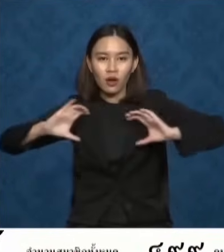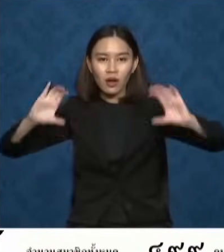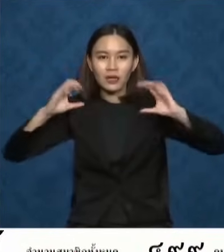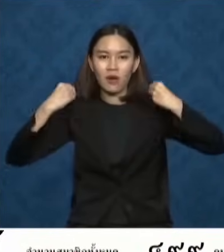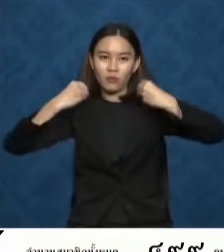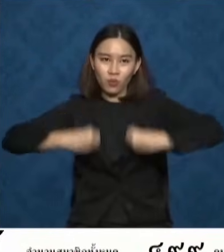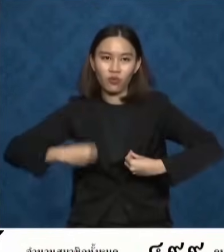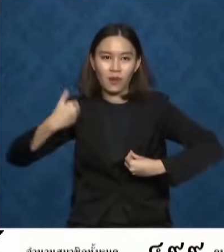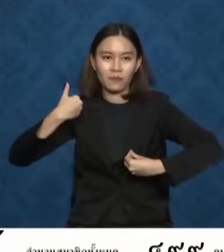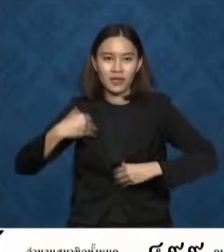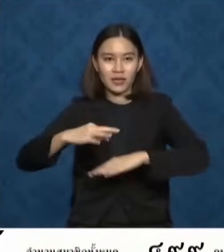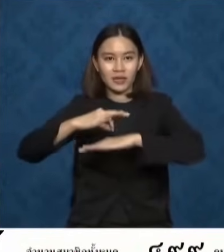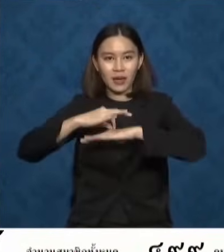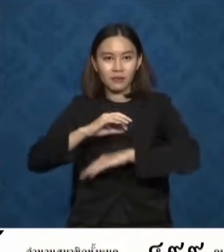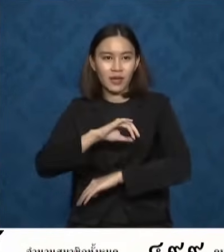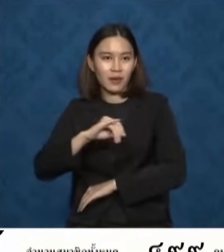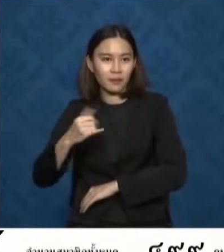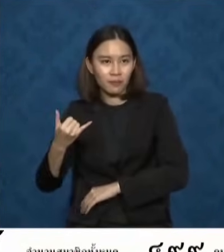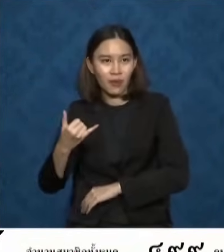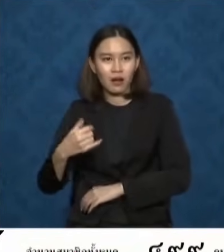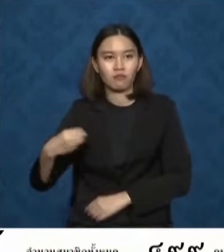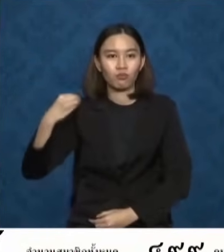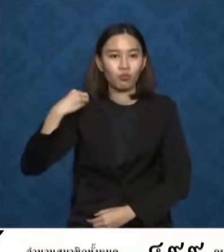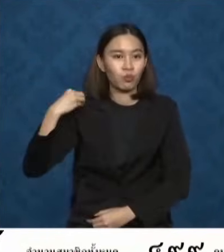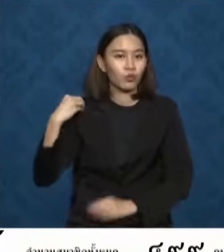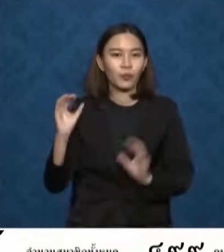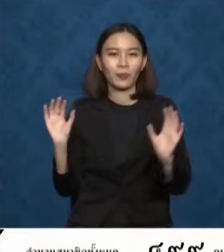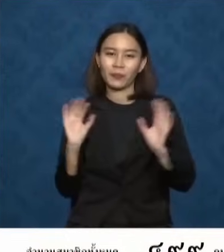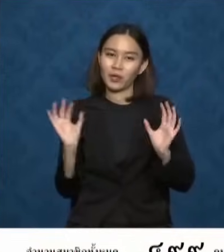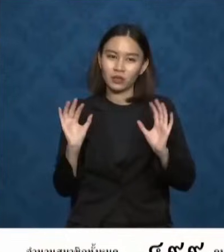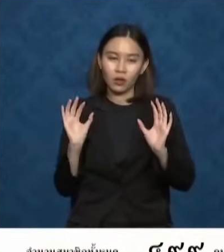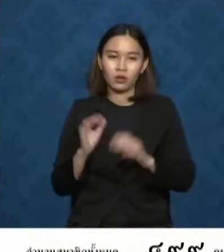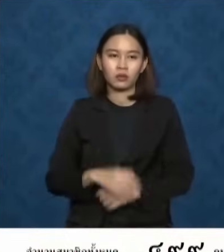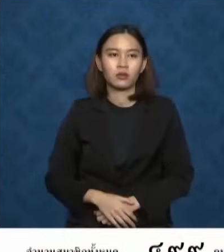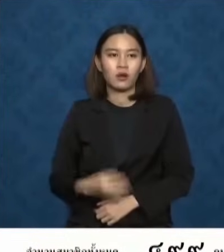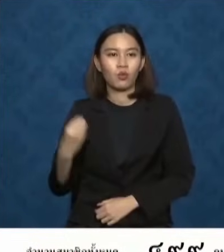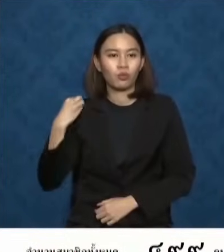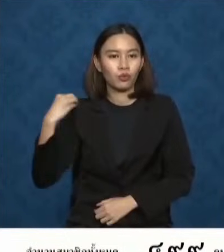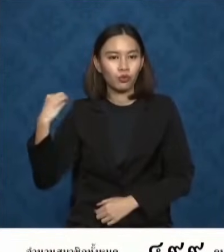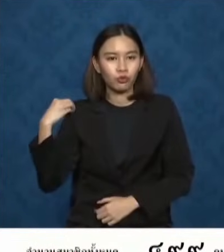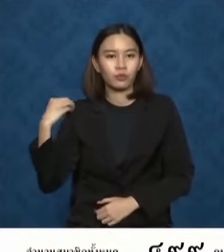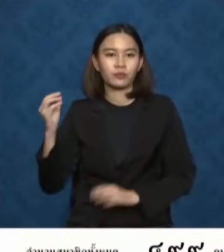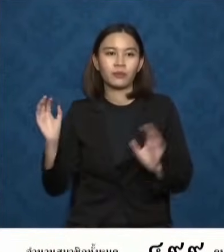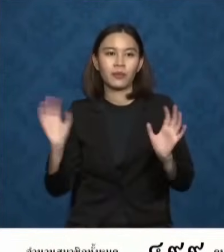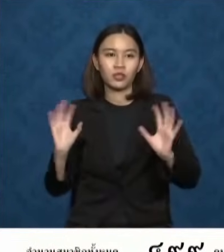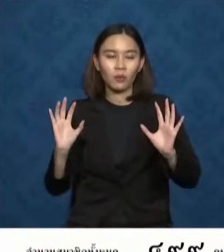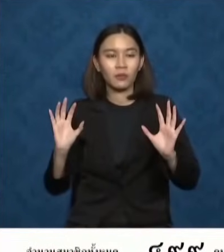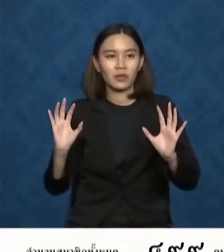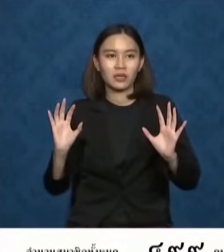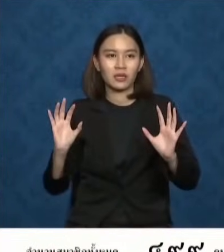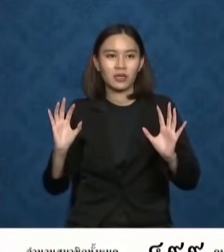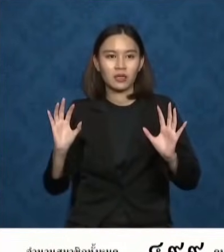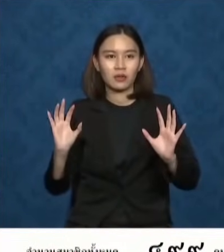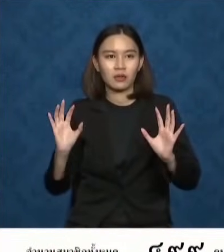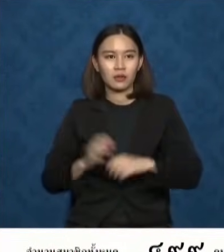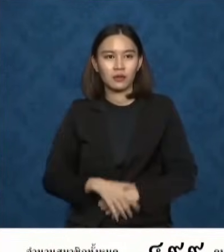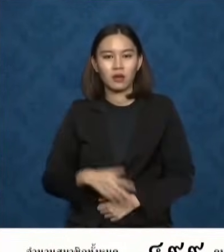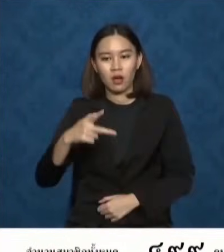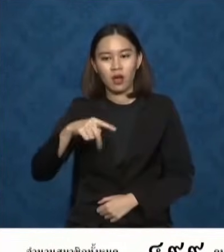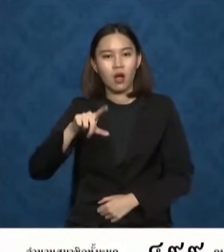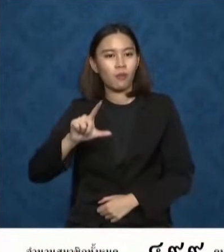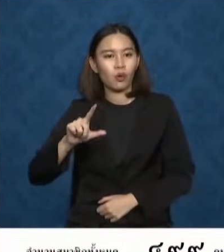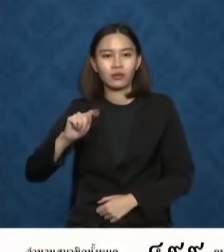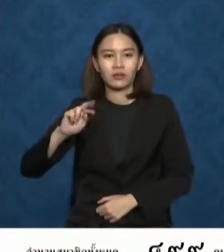ที่บางตำแหน่งไม่จำเป็นต้องติดยศไม่จำเป็นต้องมียศไม่ต้องมีติดพลตรีพลโทพลเอกก็